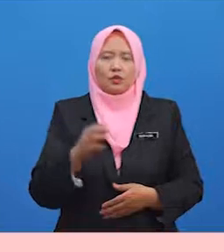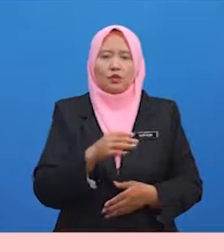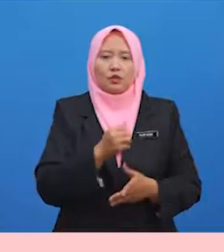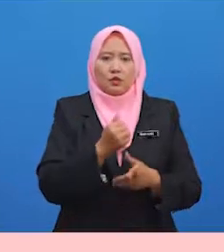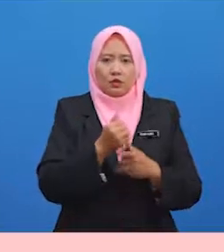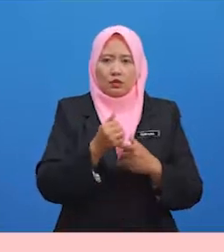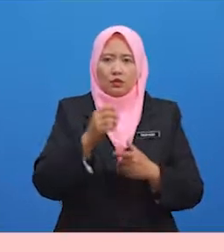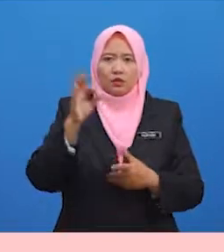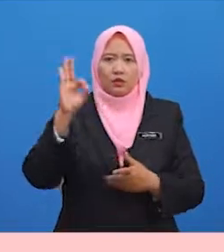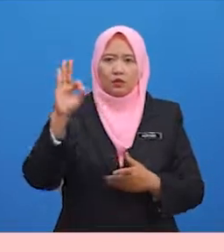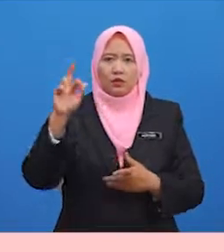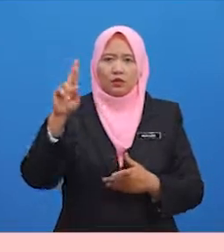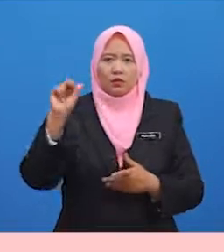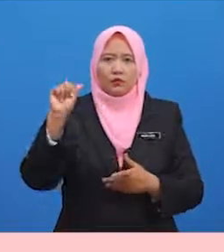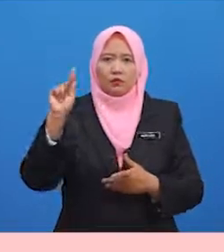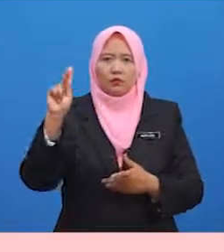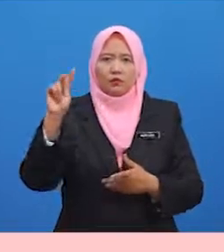boleh menyebabkan kematian.